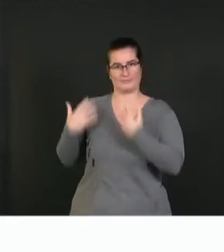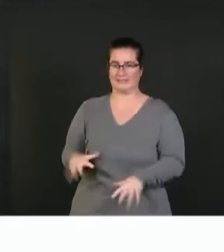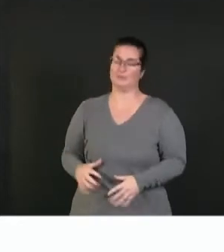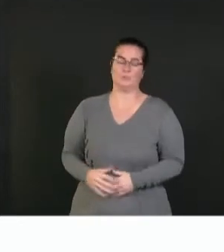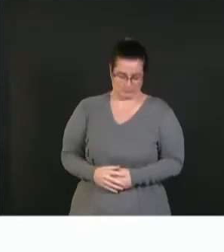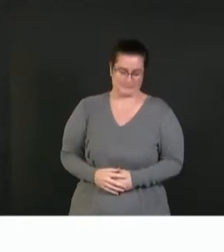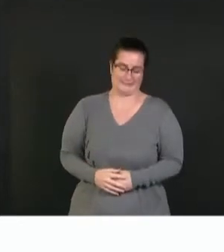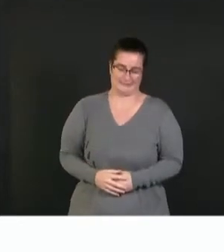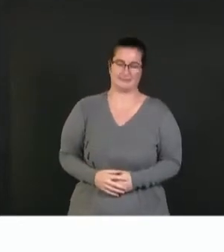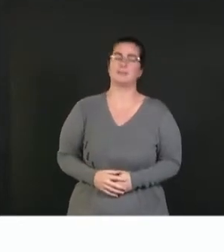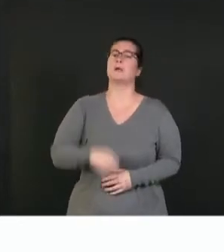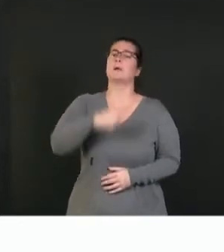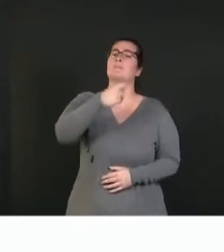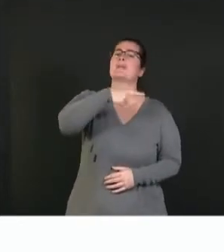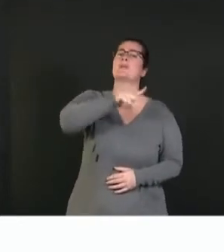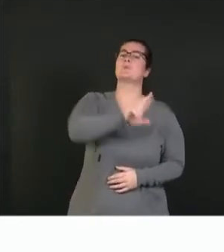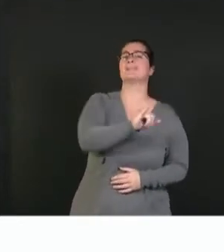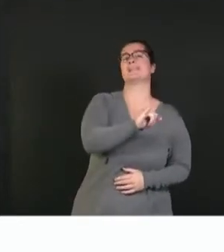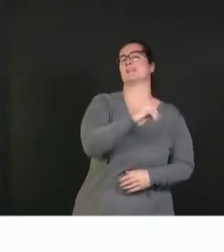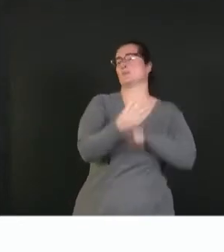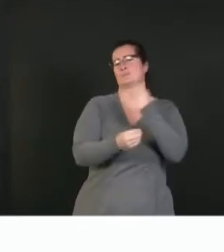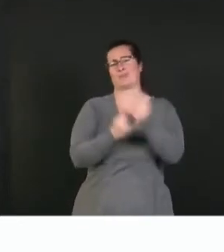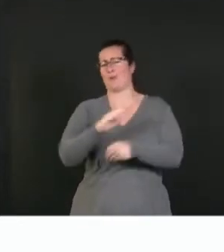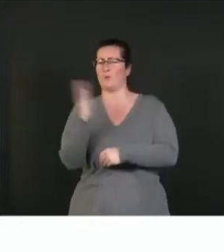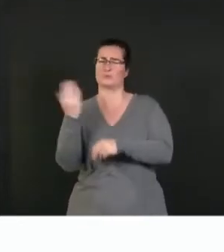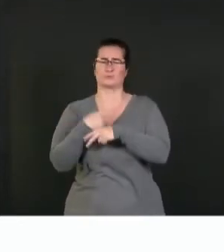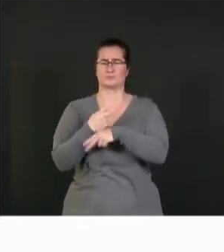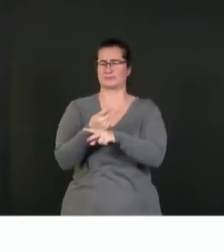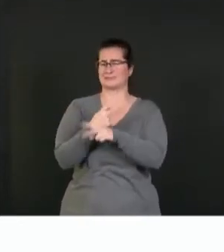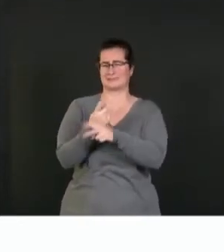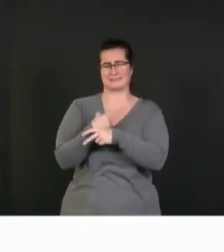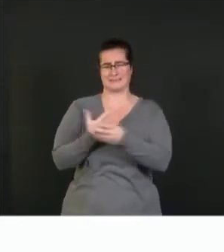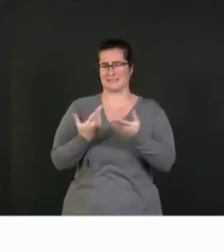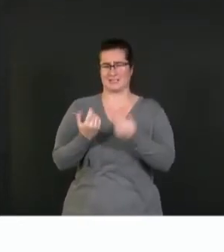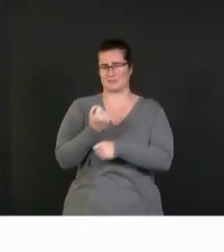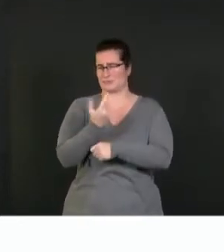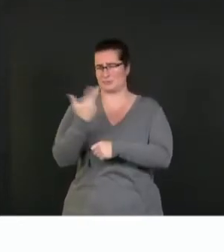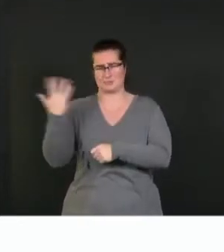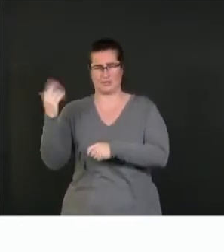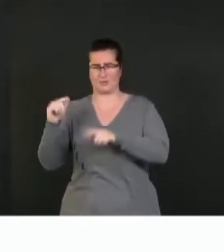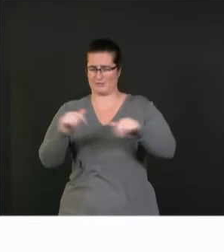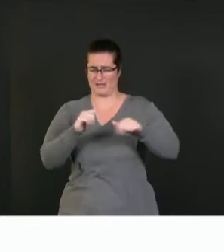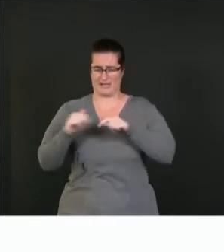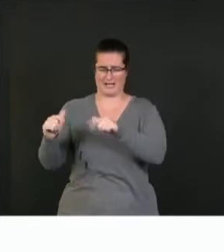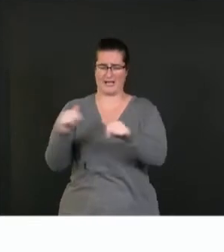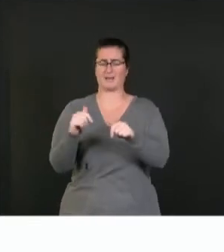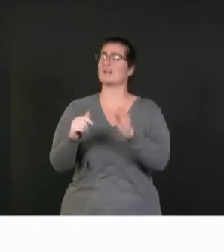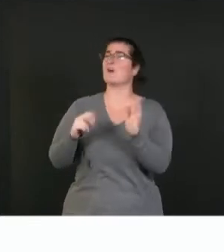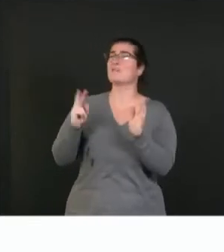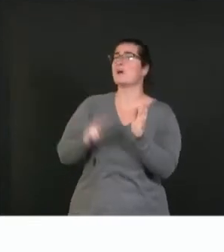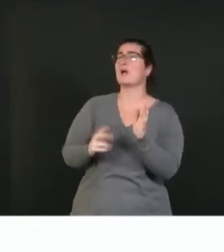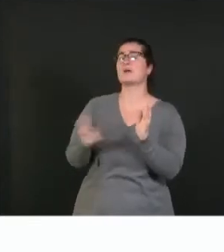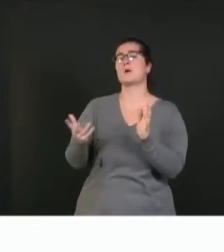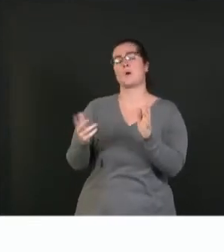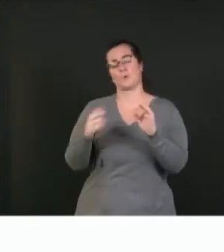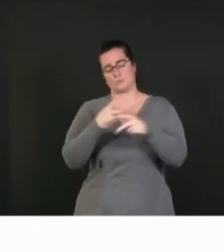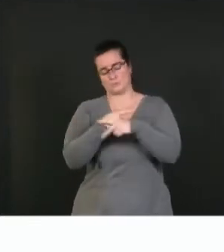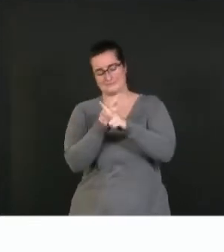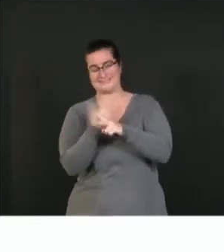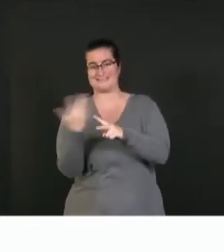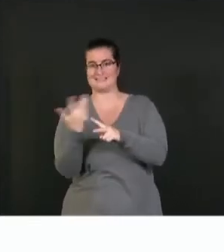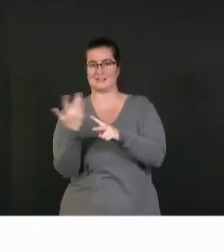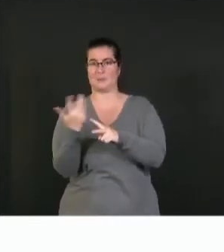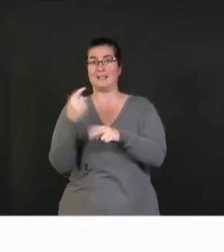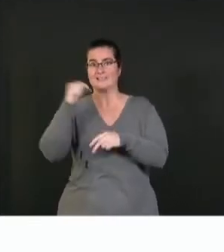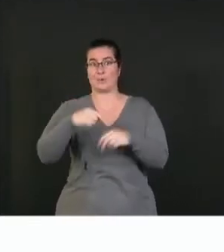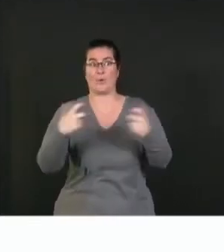que ce soit dans les PLUI ou autres, et il y a des exemples concrets, parce que je pense que quand vous disiez quels sont les outils, finalement c'est aussi les bonnes